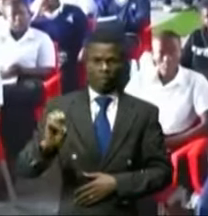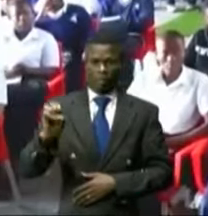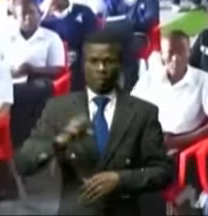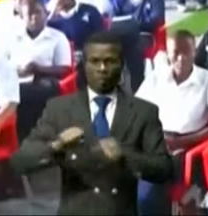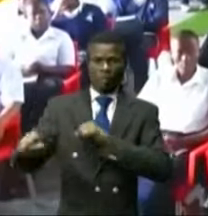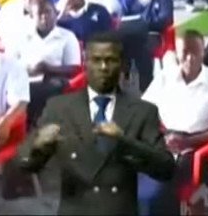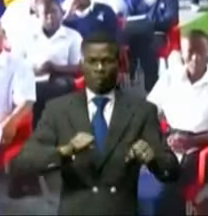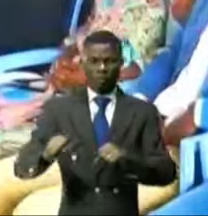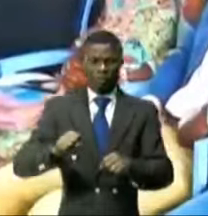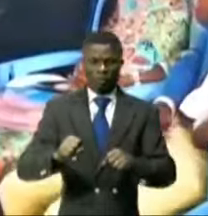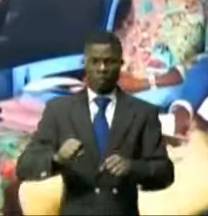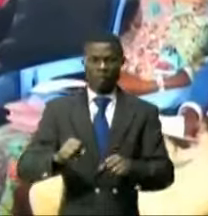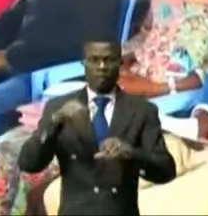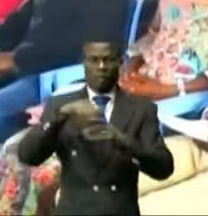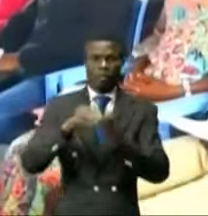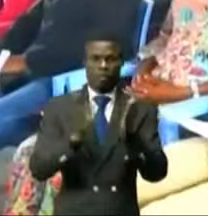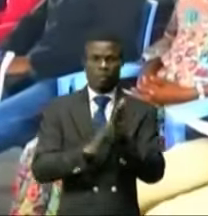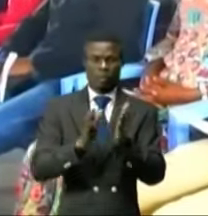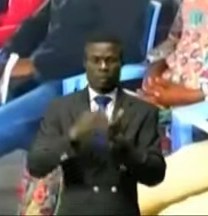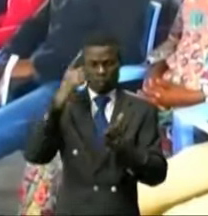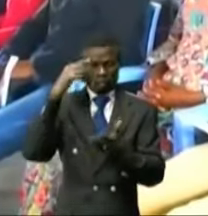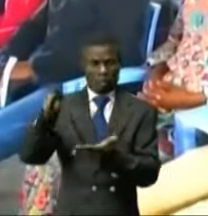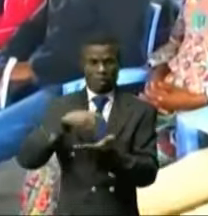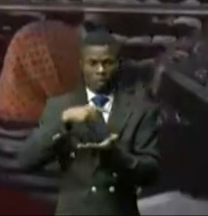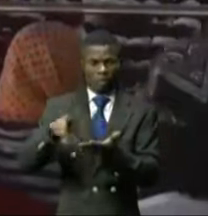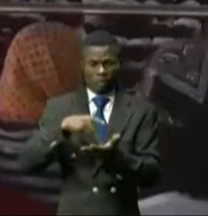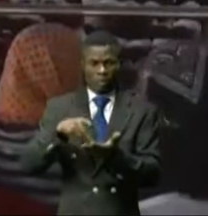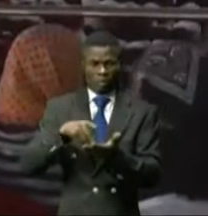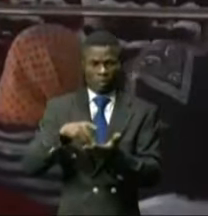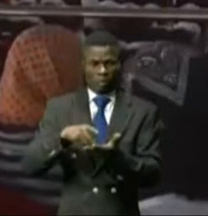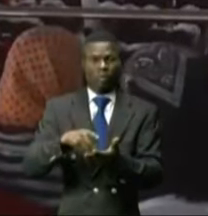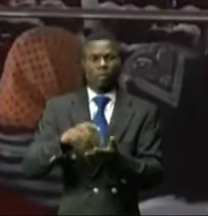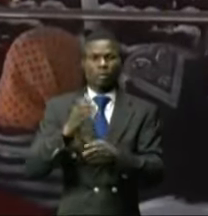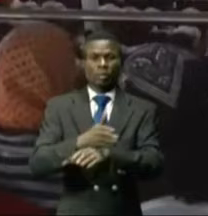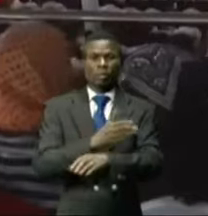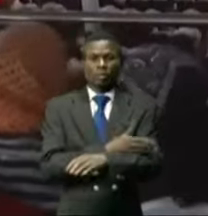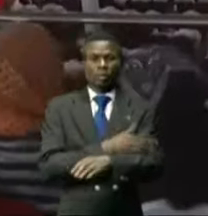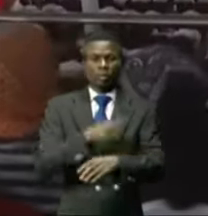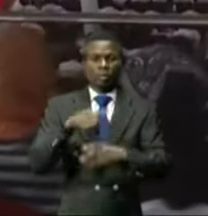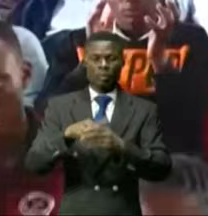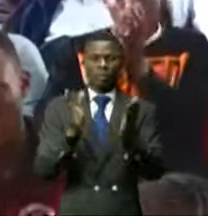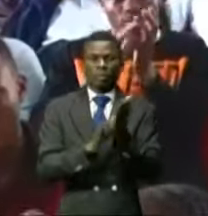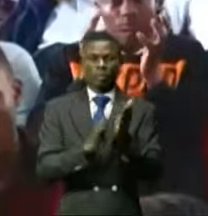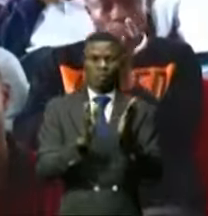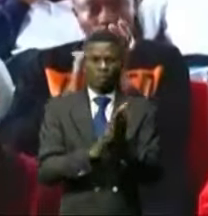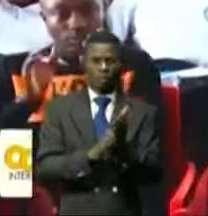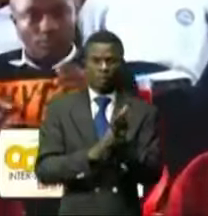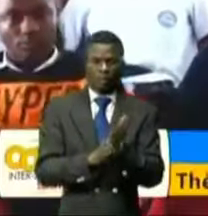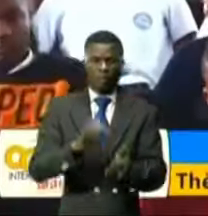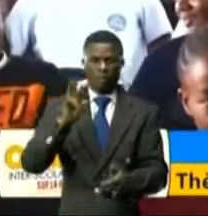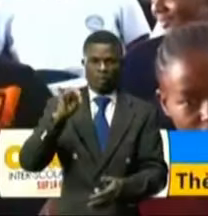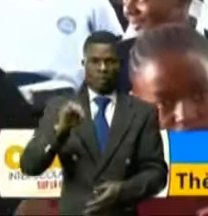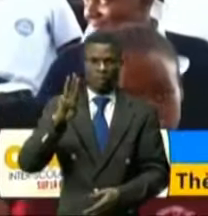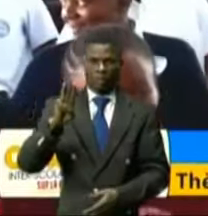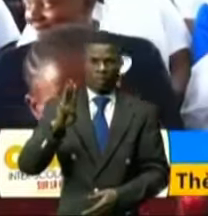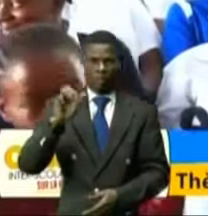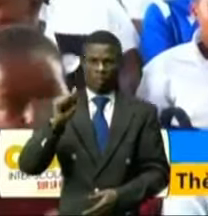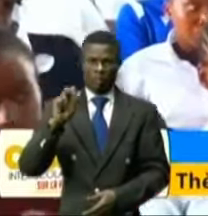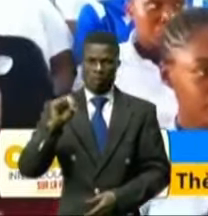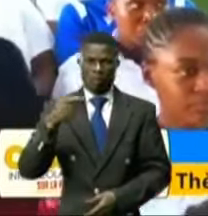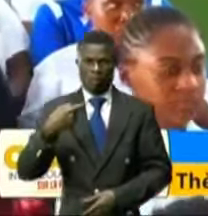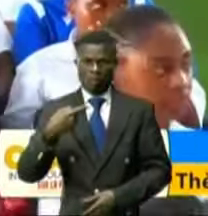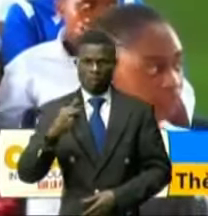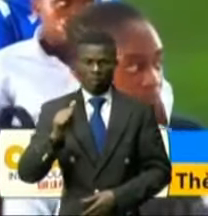de poésie pour la paix à l'est de la RDC a vécu dans la grande salle du collège Mwanga de Goma, sous le thème « L'amour